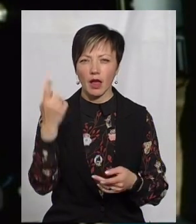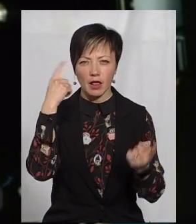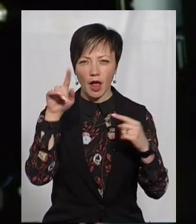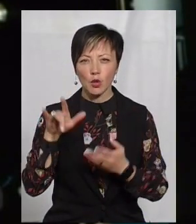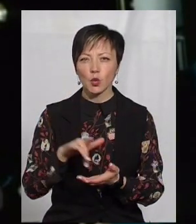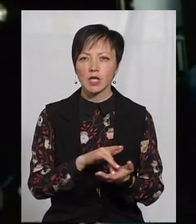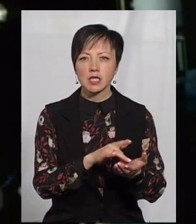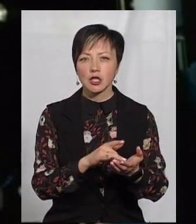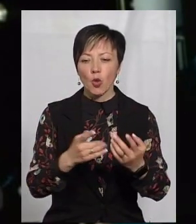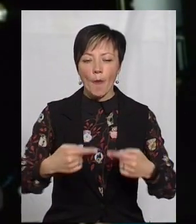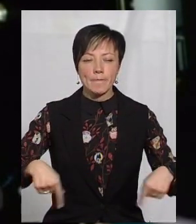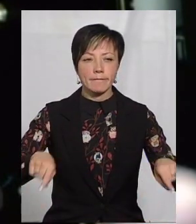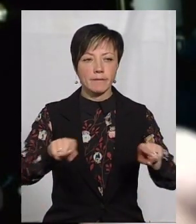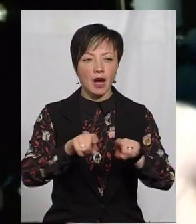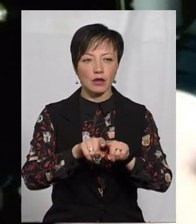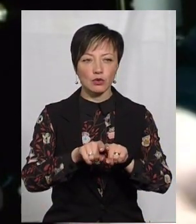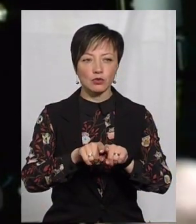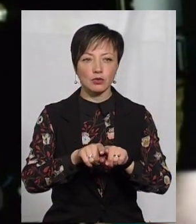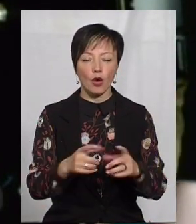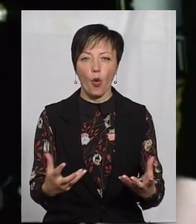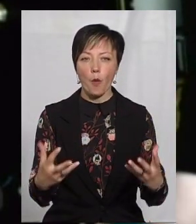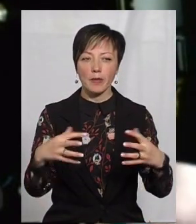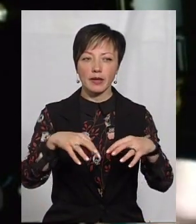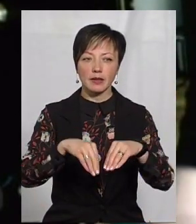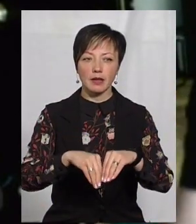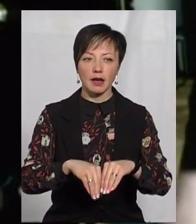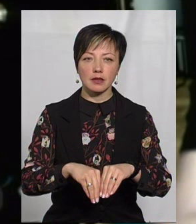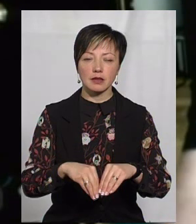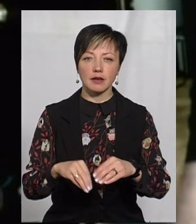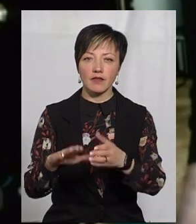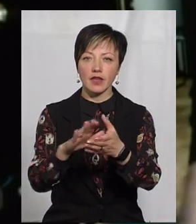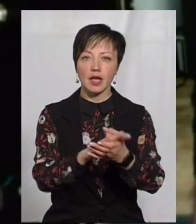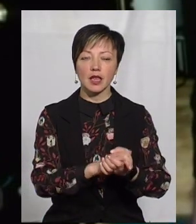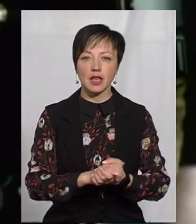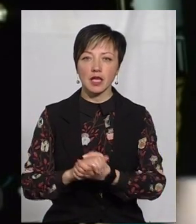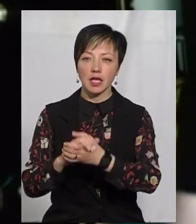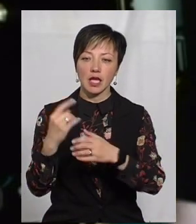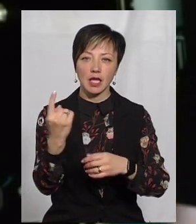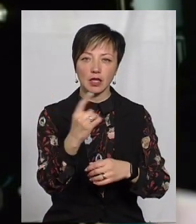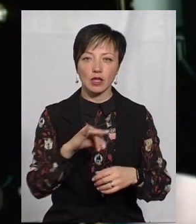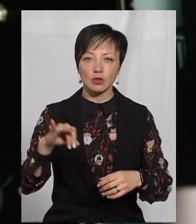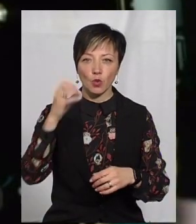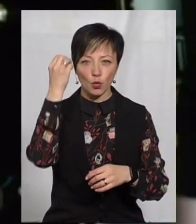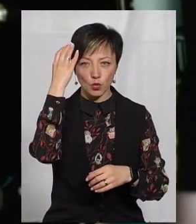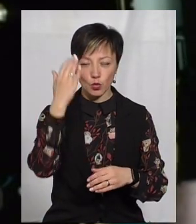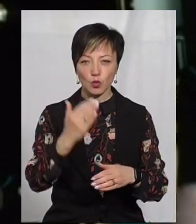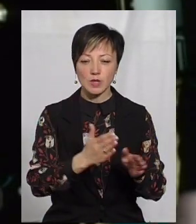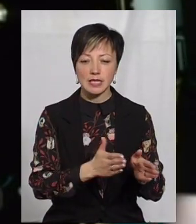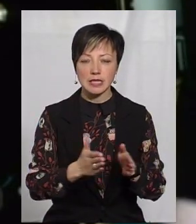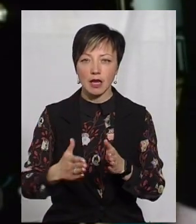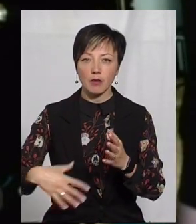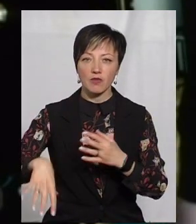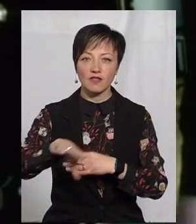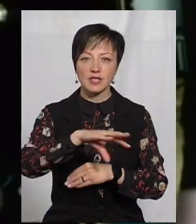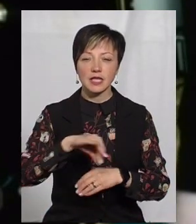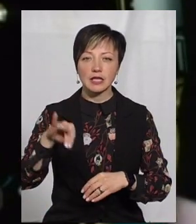туристичного парку і об'єднати в єдину, як я вже сказав, історико-культурну систему от всі